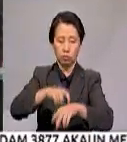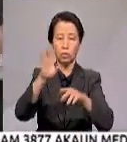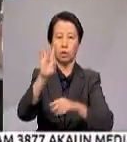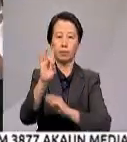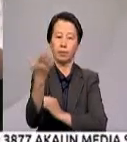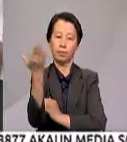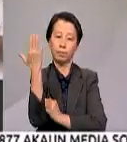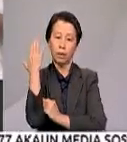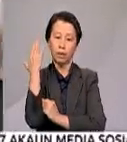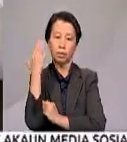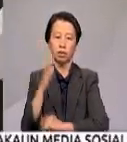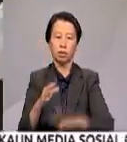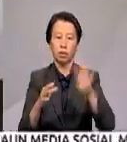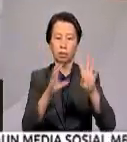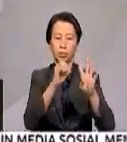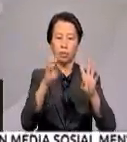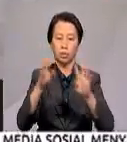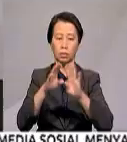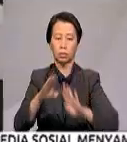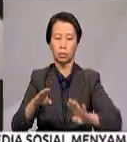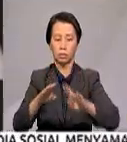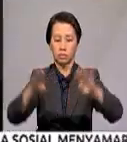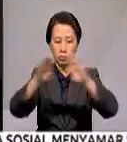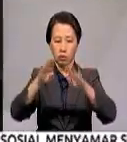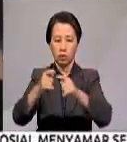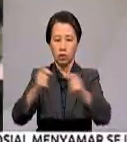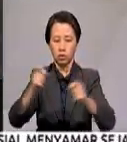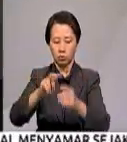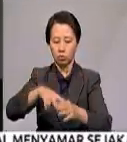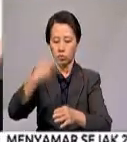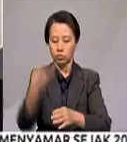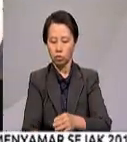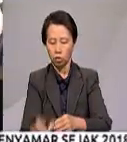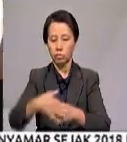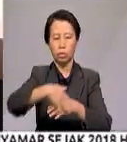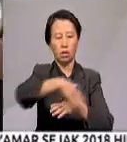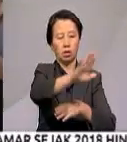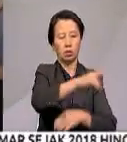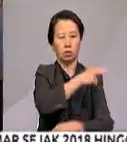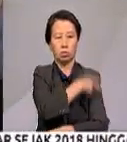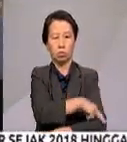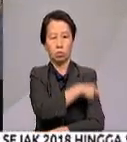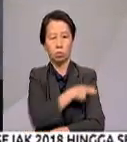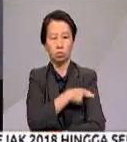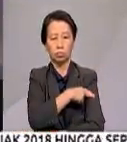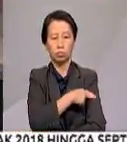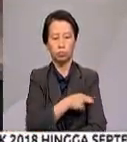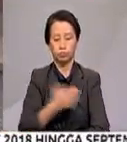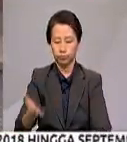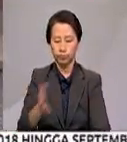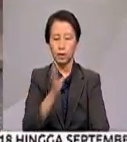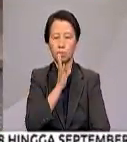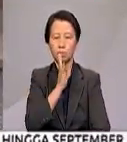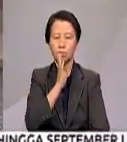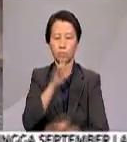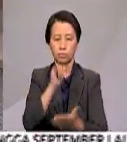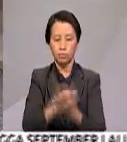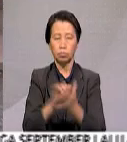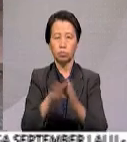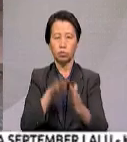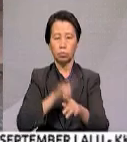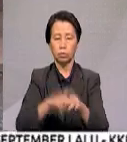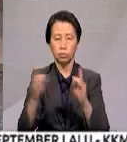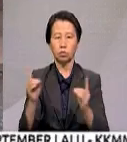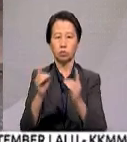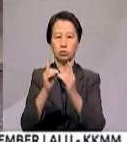pagi tadi, 400 meter dari lokasi mangsa terjatuh sebelum dihantar ke hospital. Beliau menyatakan perkara itu ketika